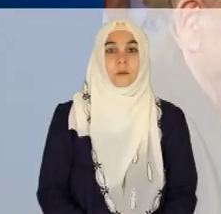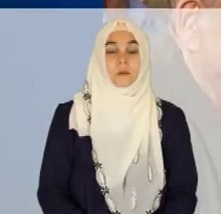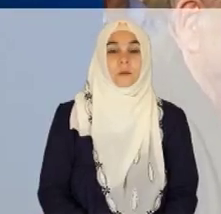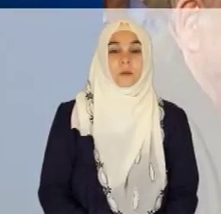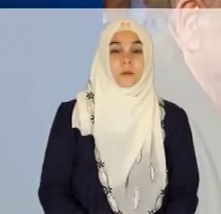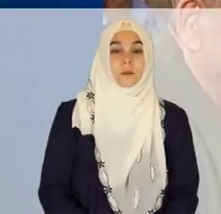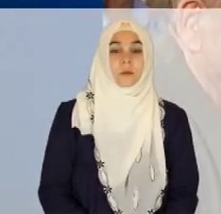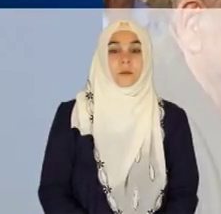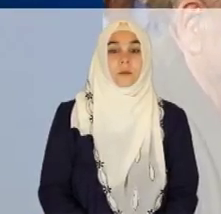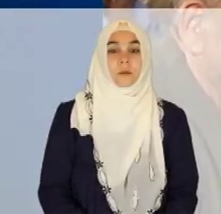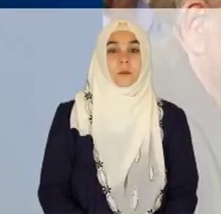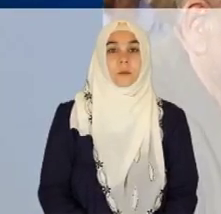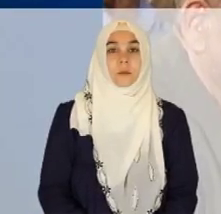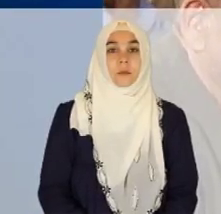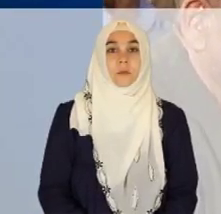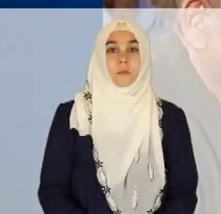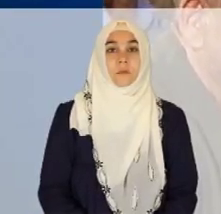الراحمين.